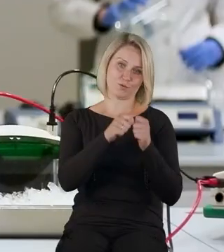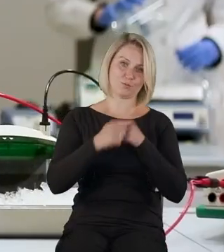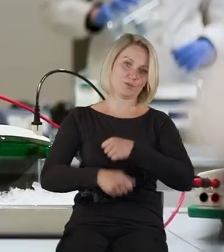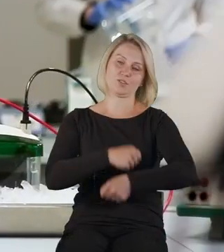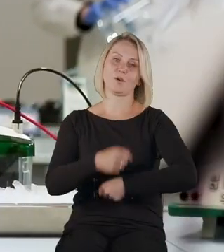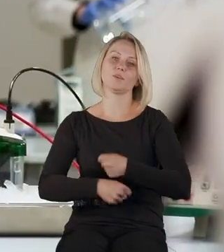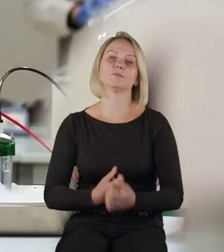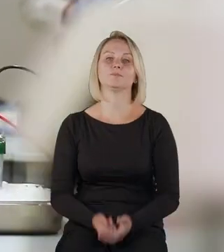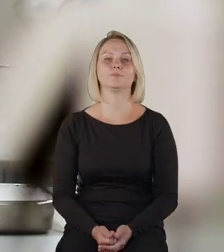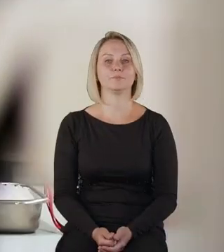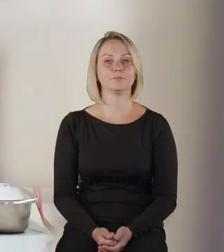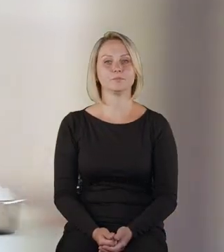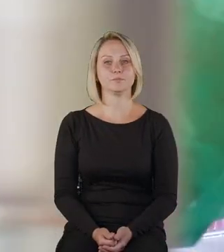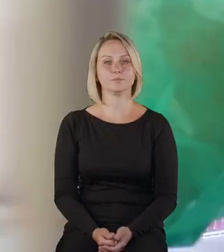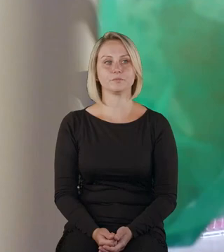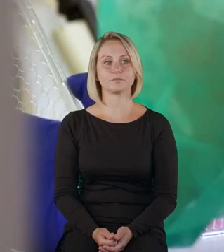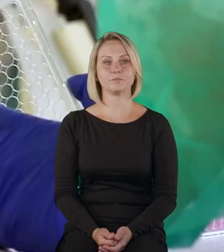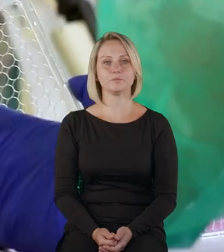działać.